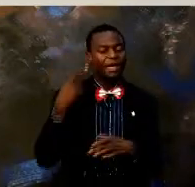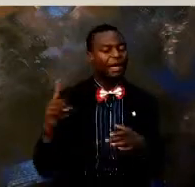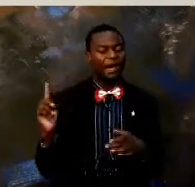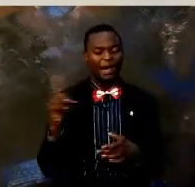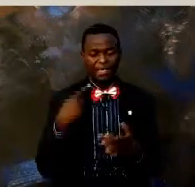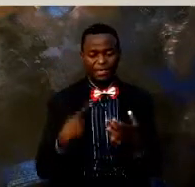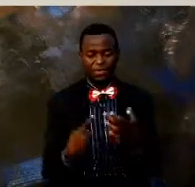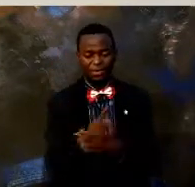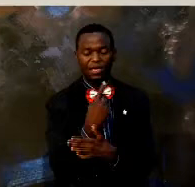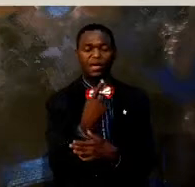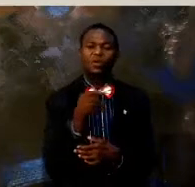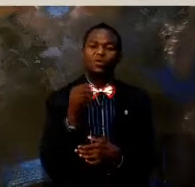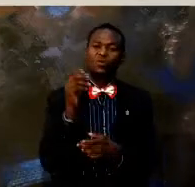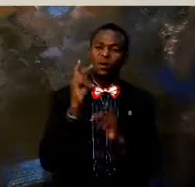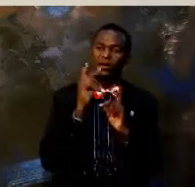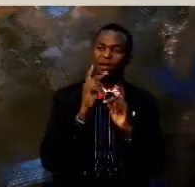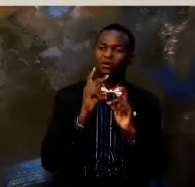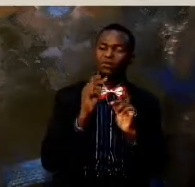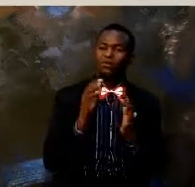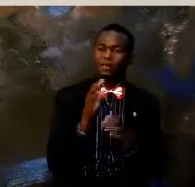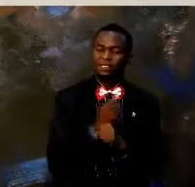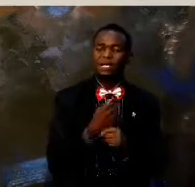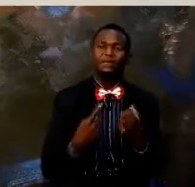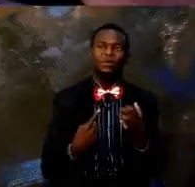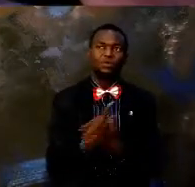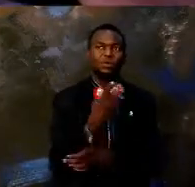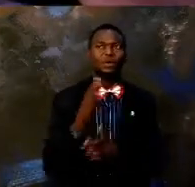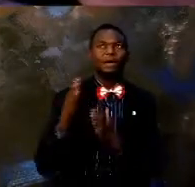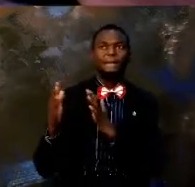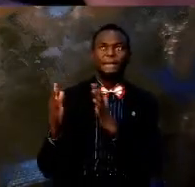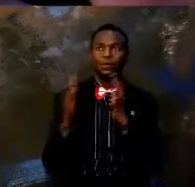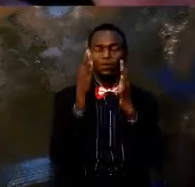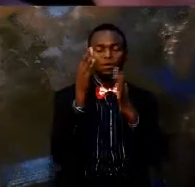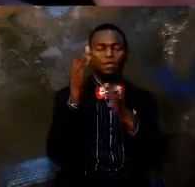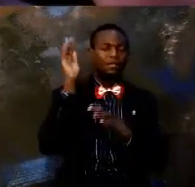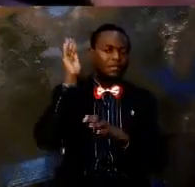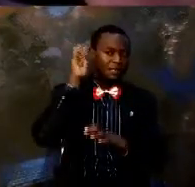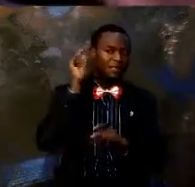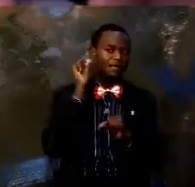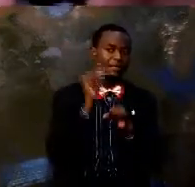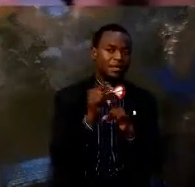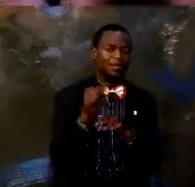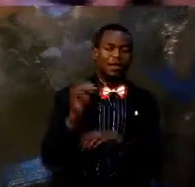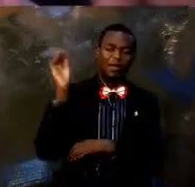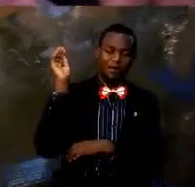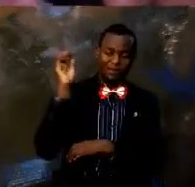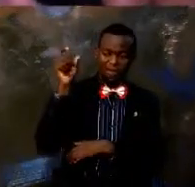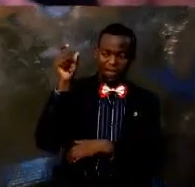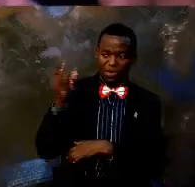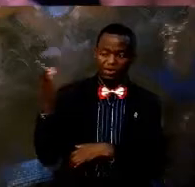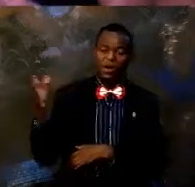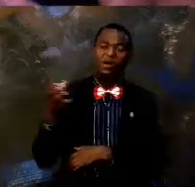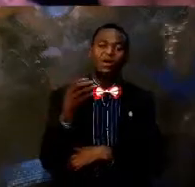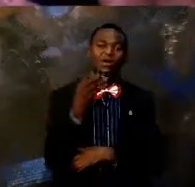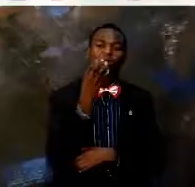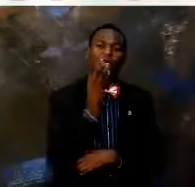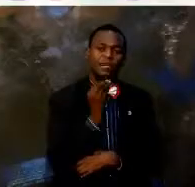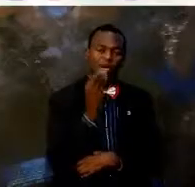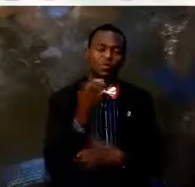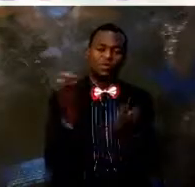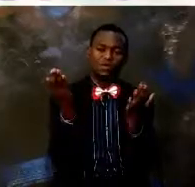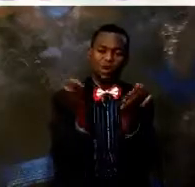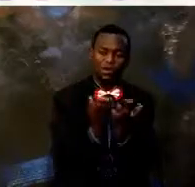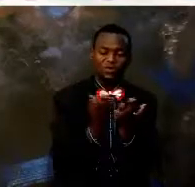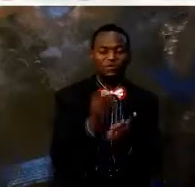hajatokea kwa Mariamu ila ametoka juu mbinguni. Sikiliza anavyoeleza maneno haya. Anawaambia wanafiolojia wa Kiyahudi, wasomi